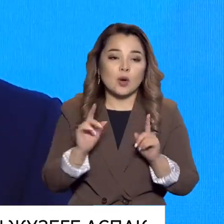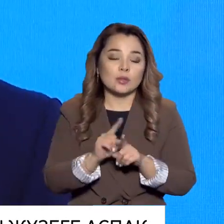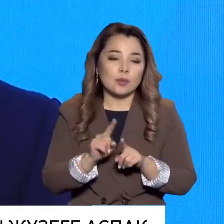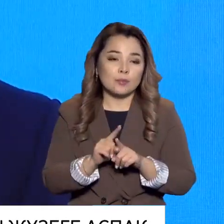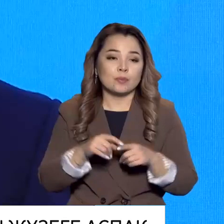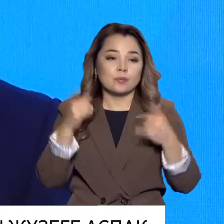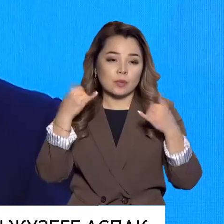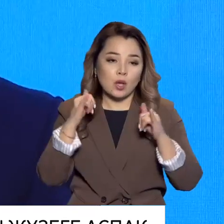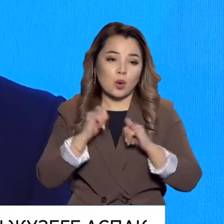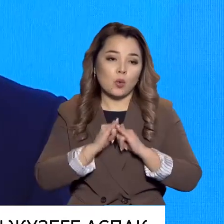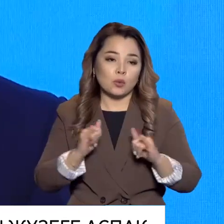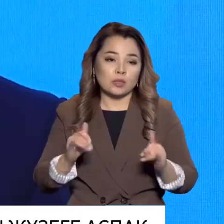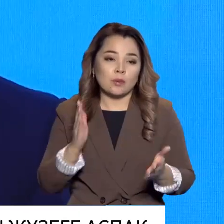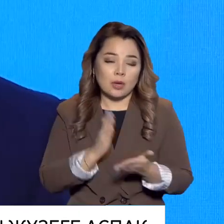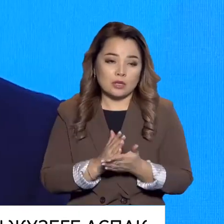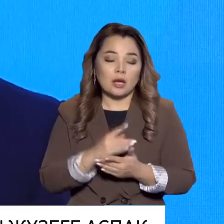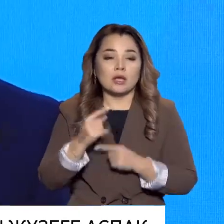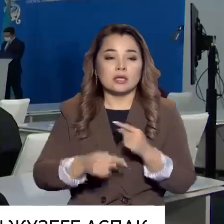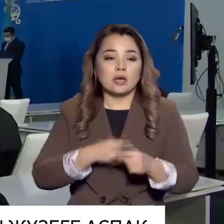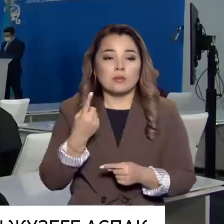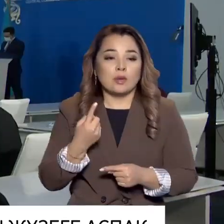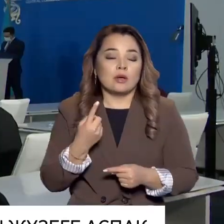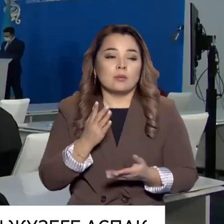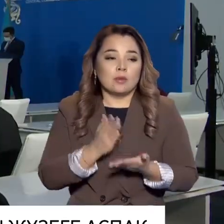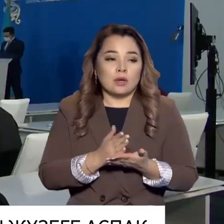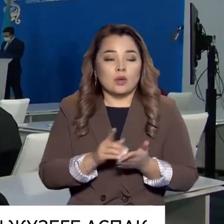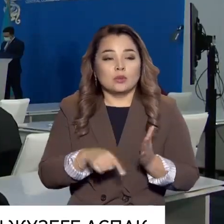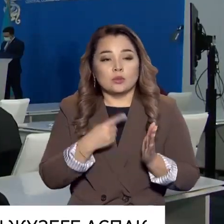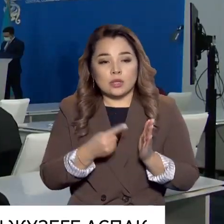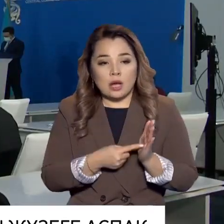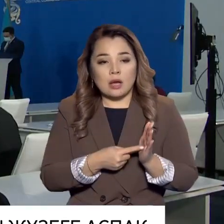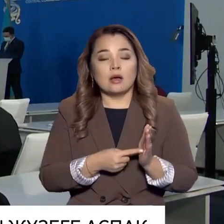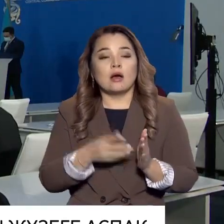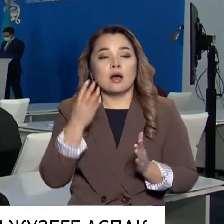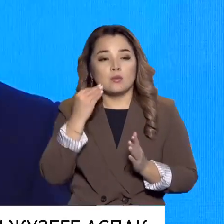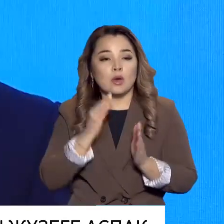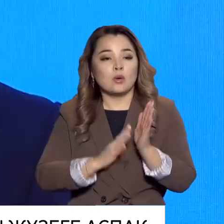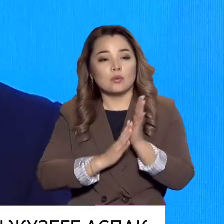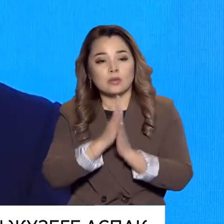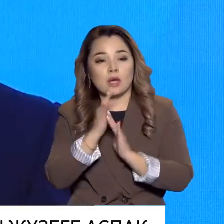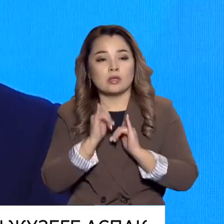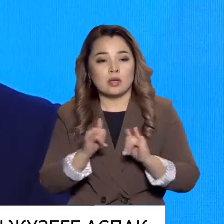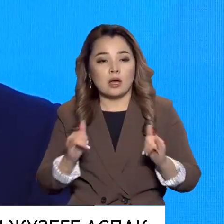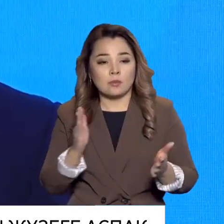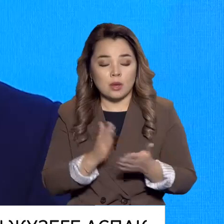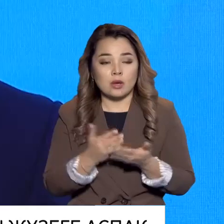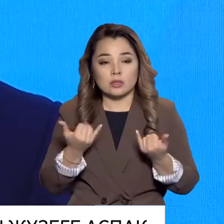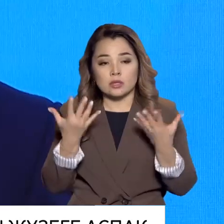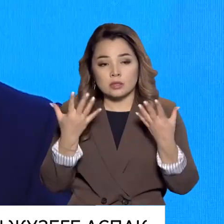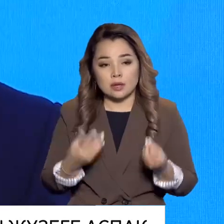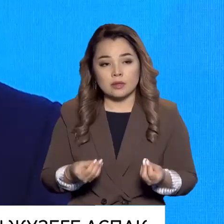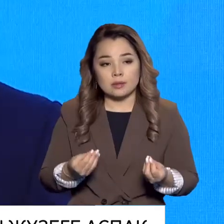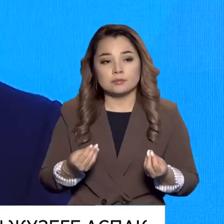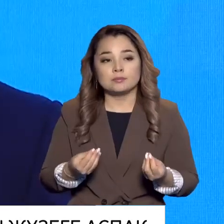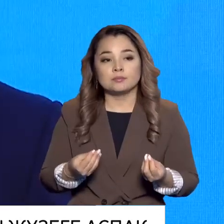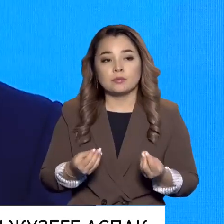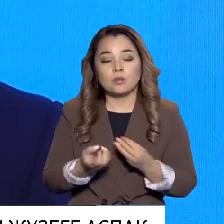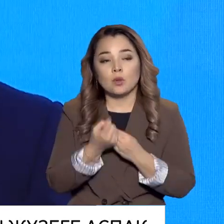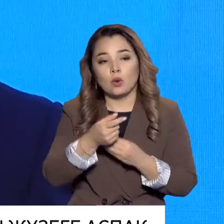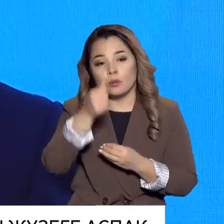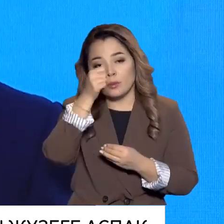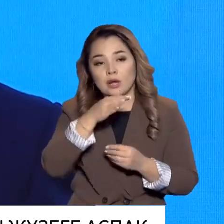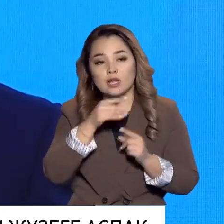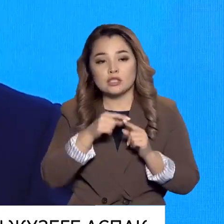басының өсімі бар. Келесі бір мәселе ол, біз биыл мына алма өсіруді көбейттік. Қазіргі таңда осы 11 айдың